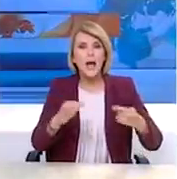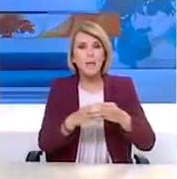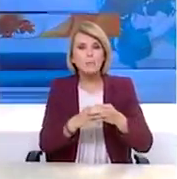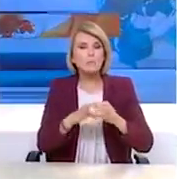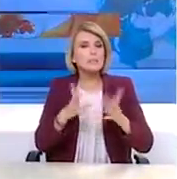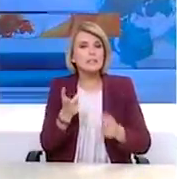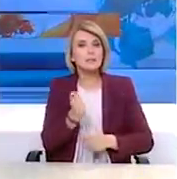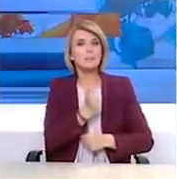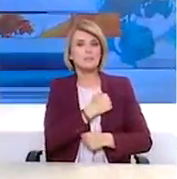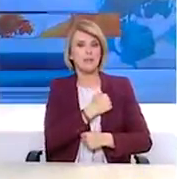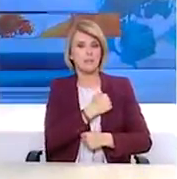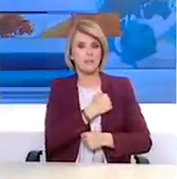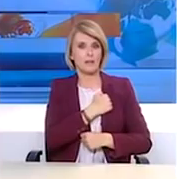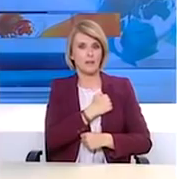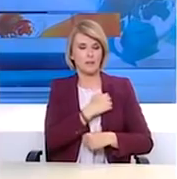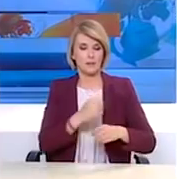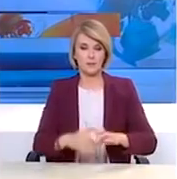αυτού του είδους κατανομή των πόρων?